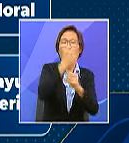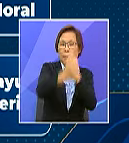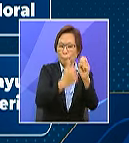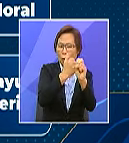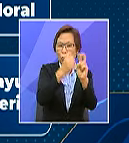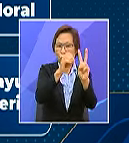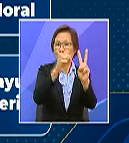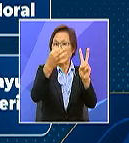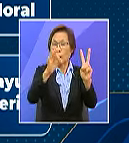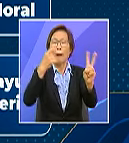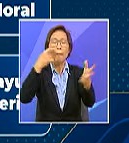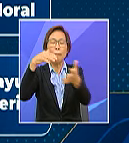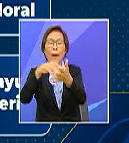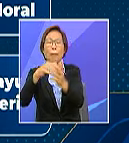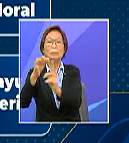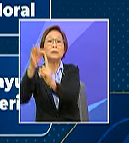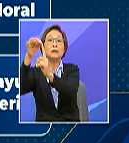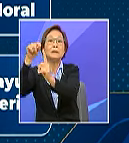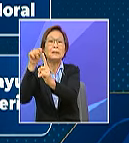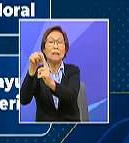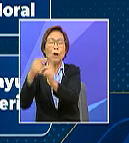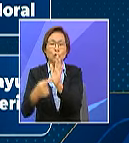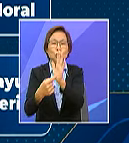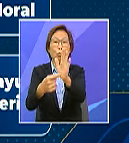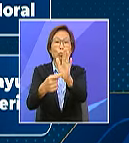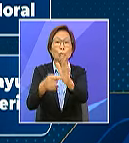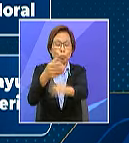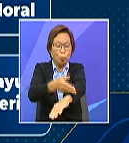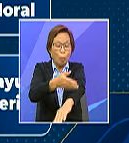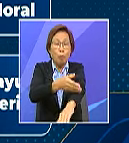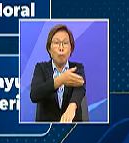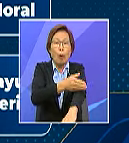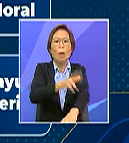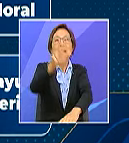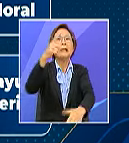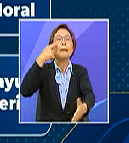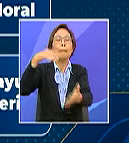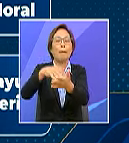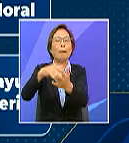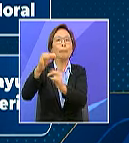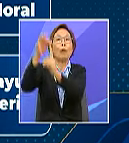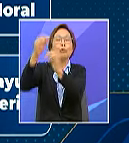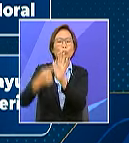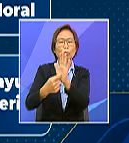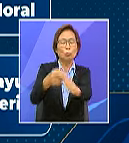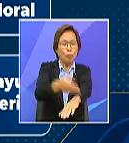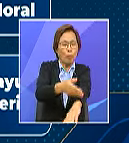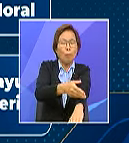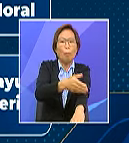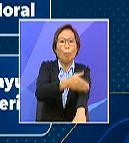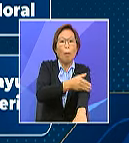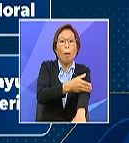22019 mata pelajaran keras yang menunjukkan peningkatan terdapat tiga mata pelajaran teras yang menunjukkan peningkatan